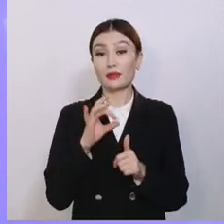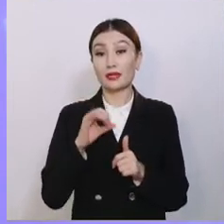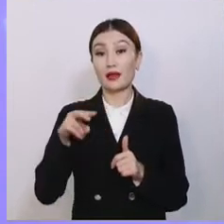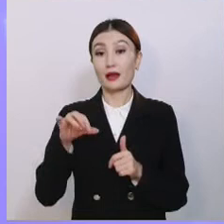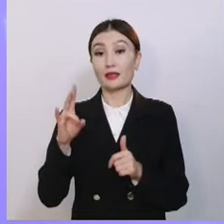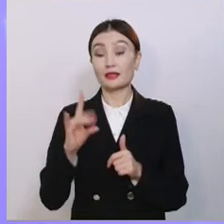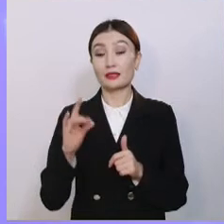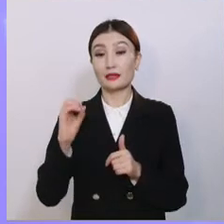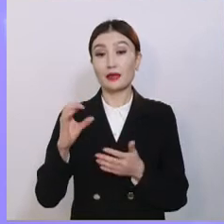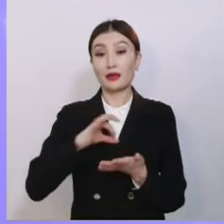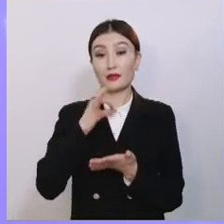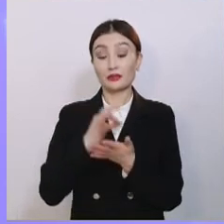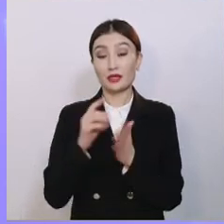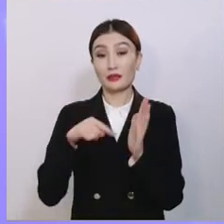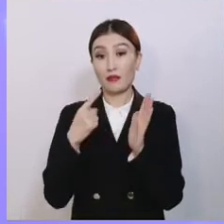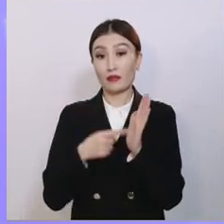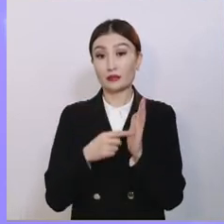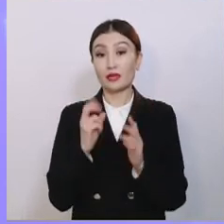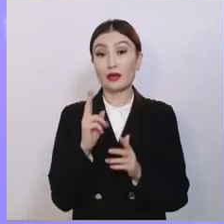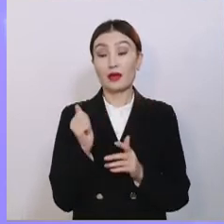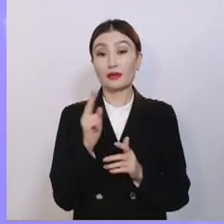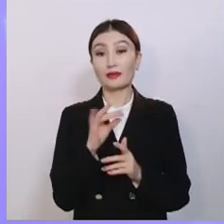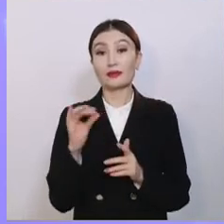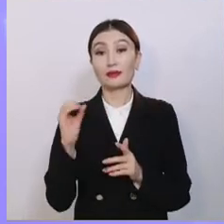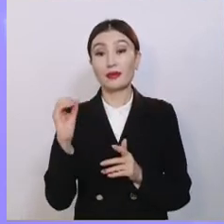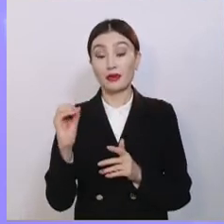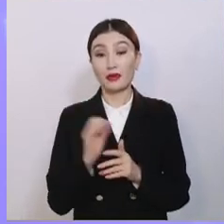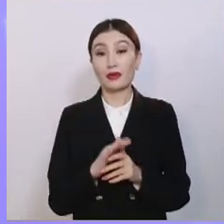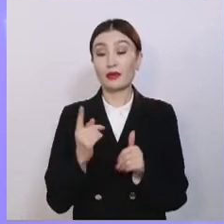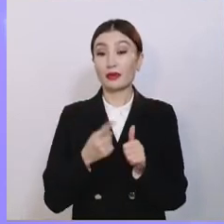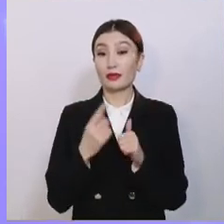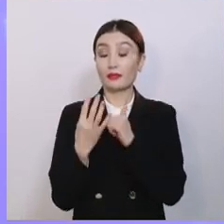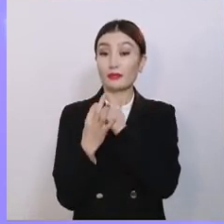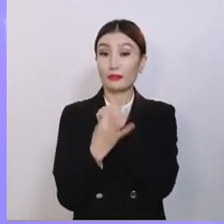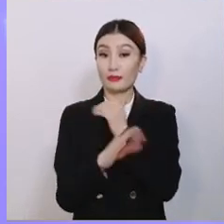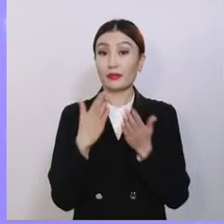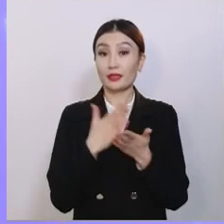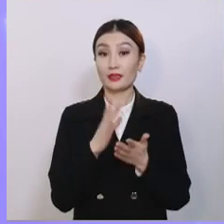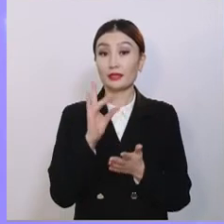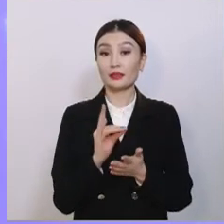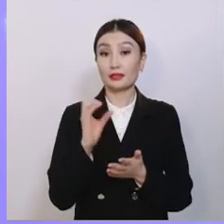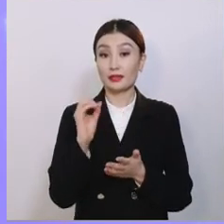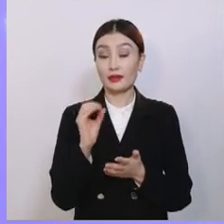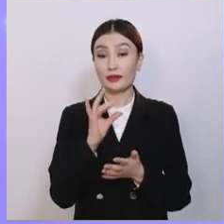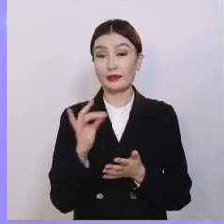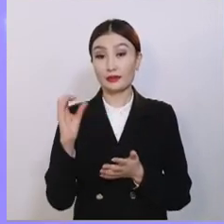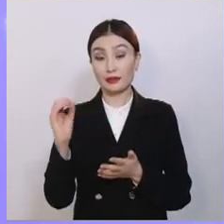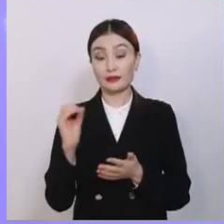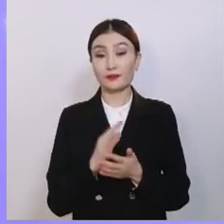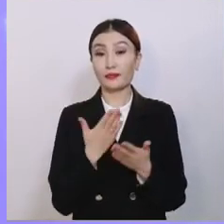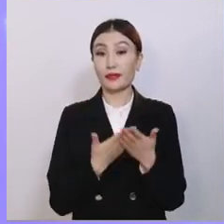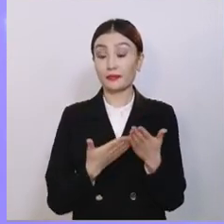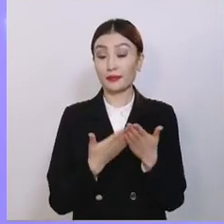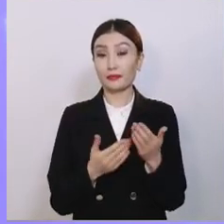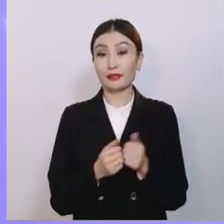прилагательные отвечают на вопрос «какие» и имеют окончание «ые», «ие».